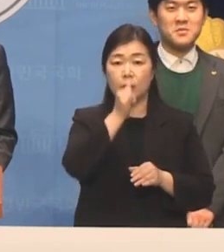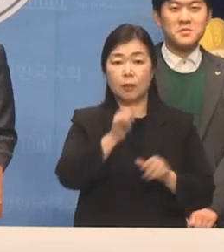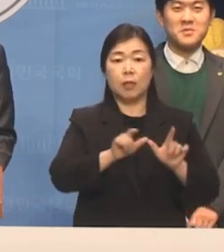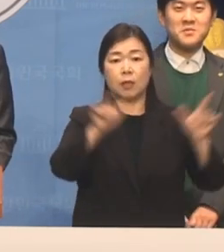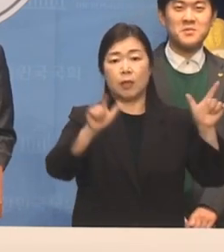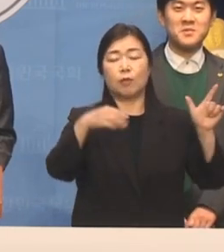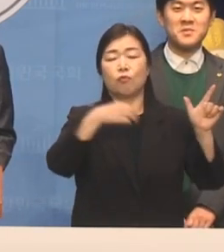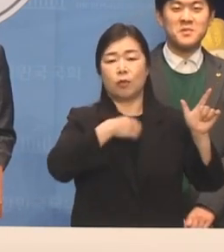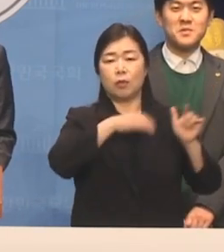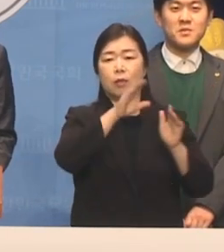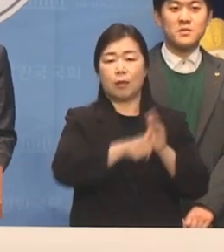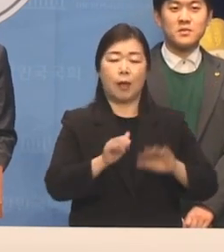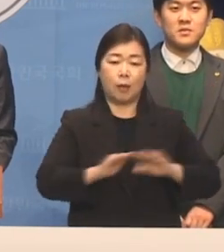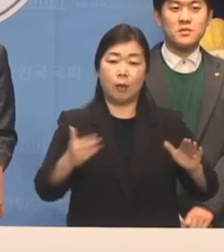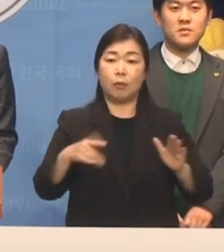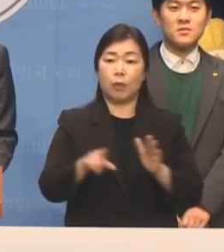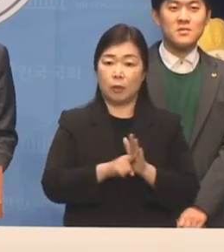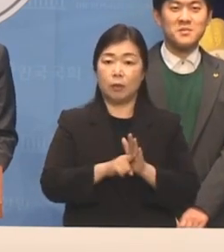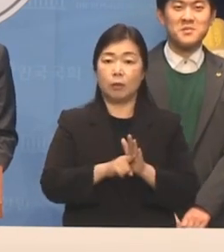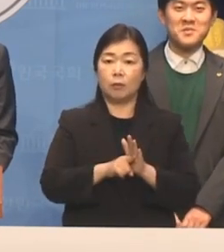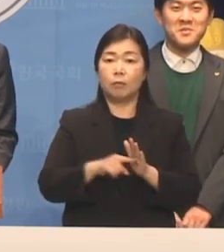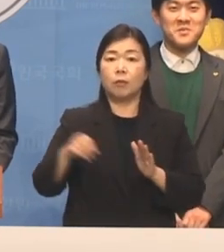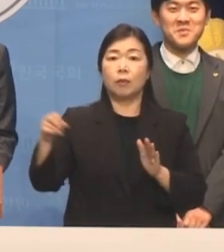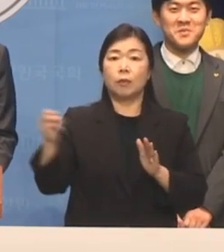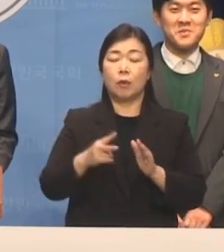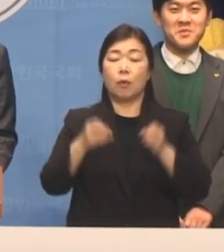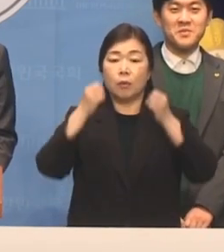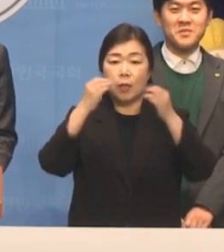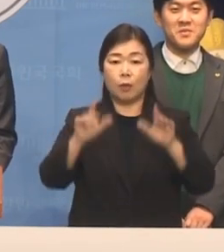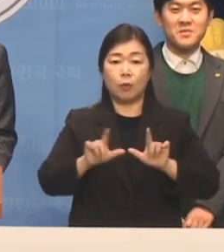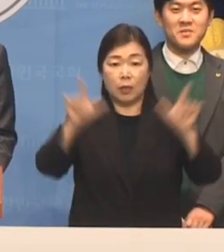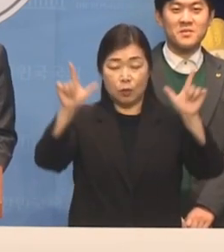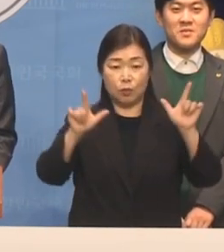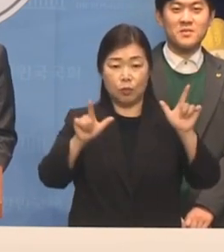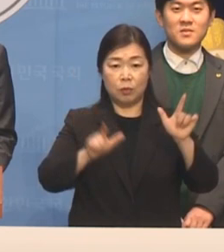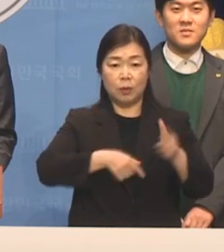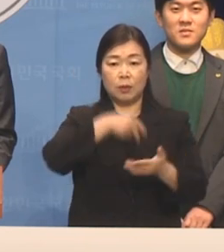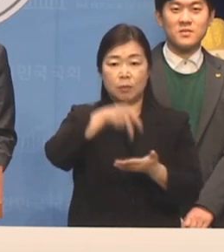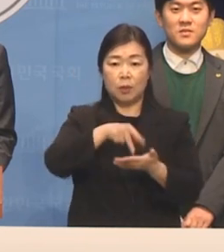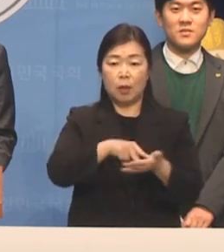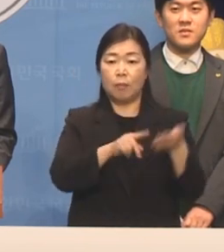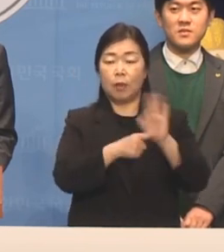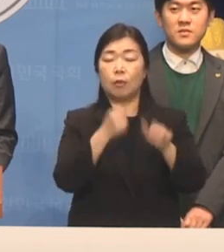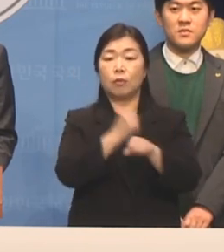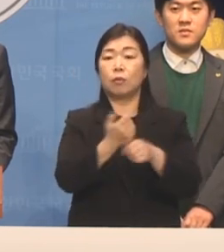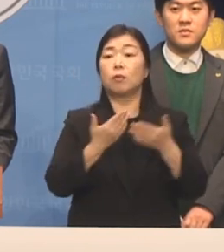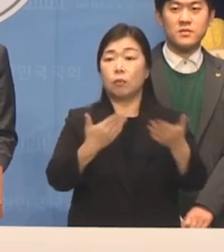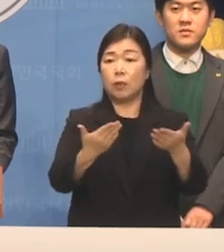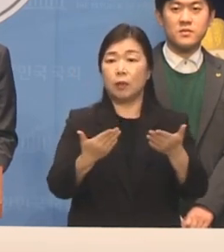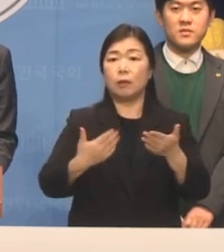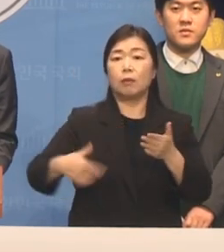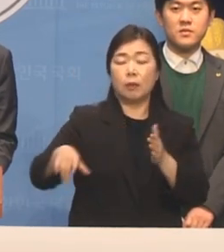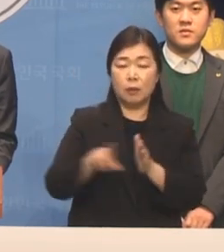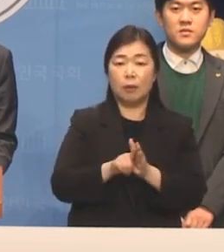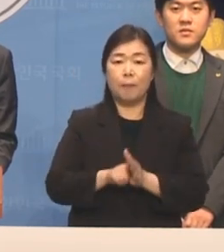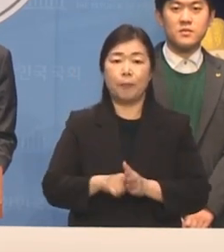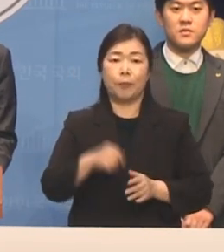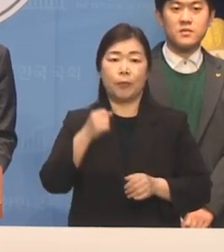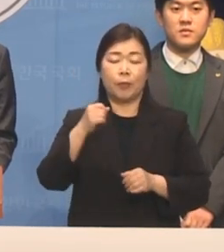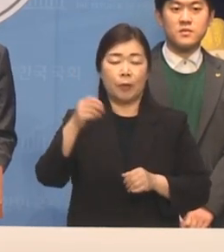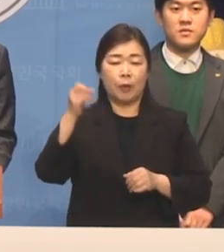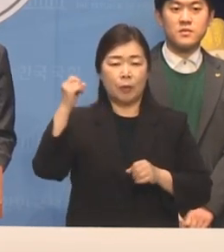기후위기 시대를 극복하고 새로운 기후정의를 실현하기 위한 시대정신을